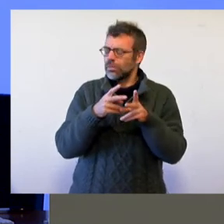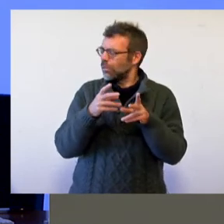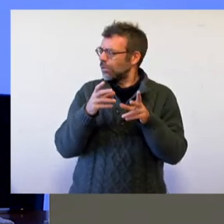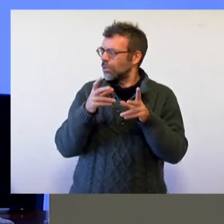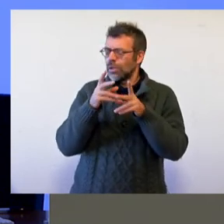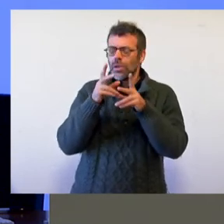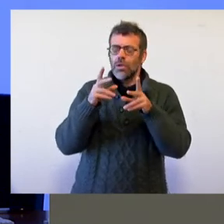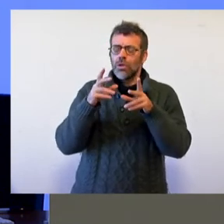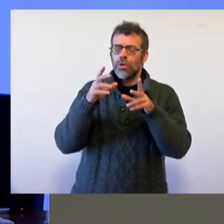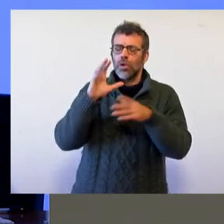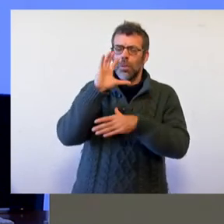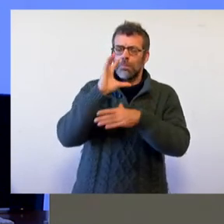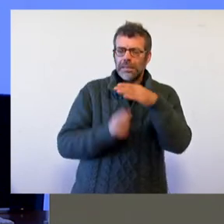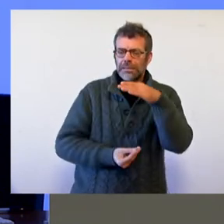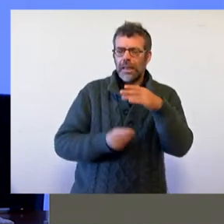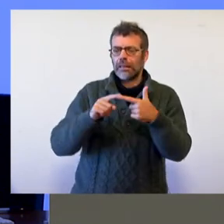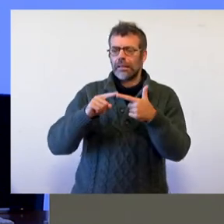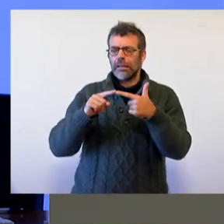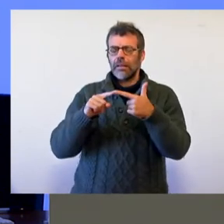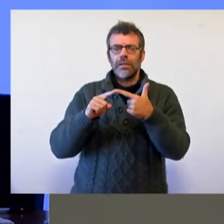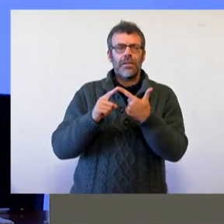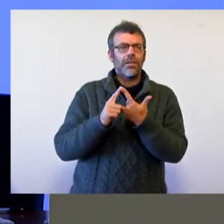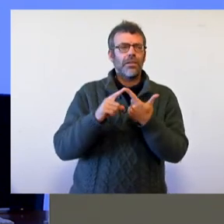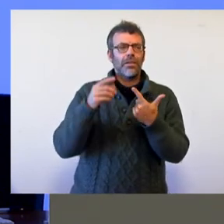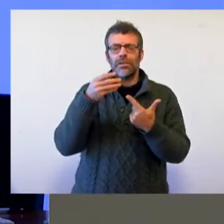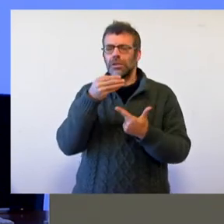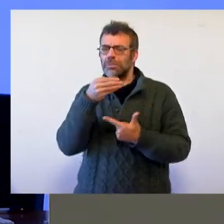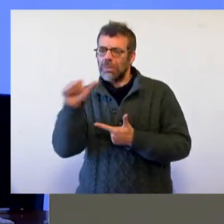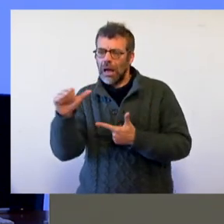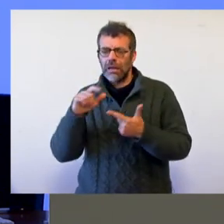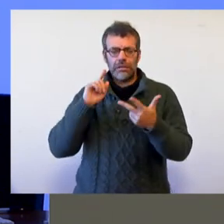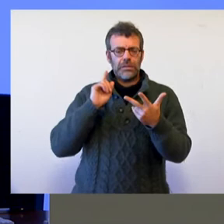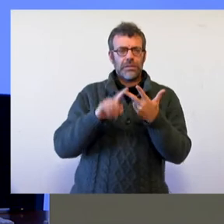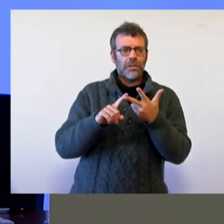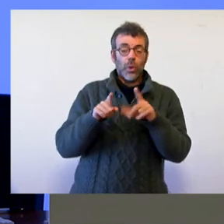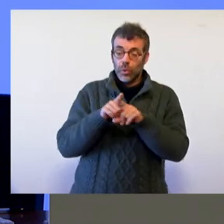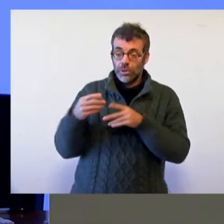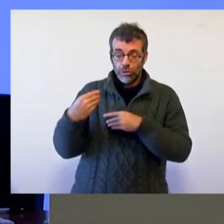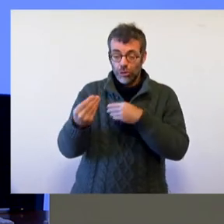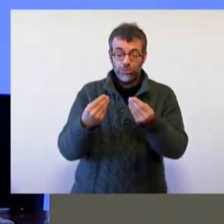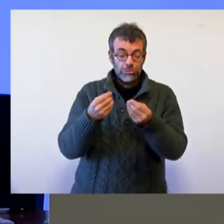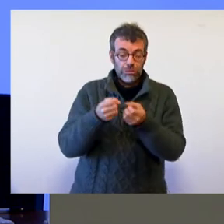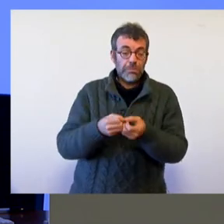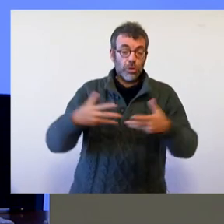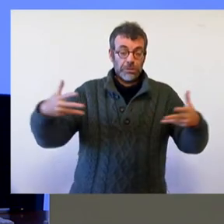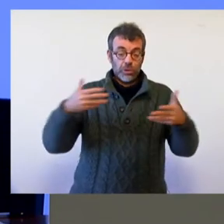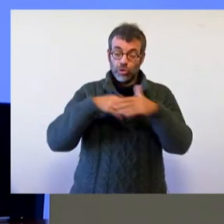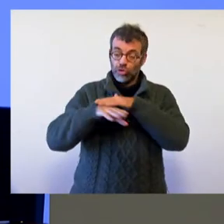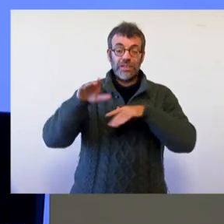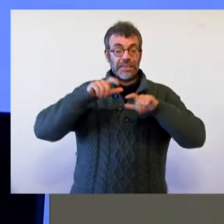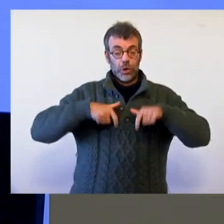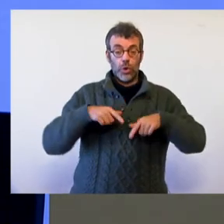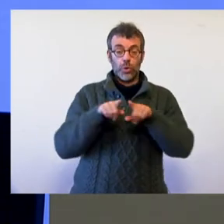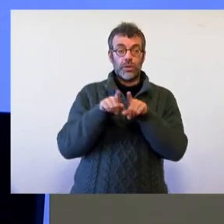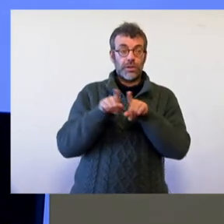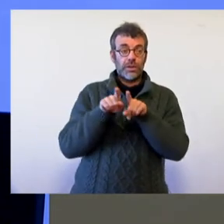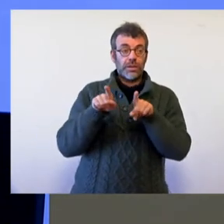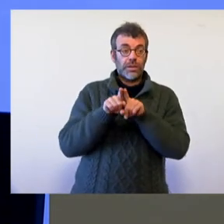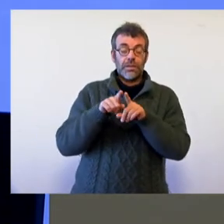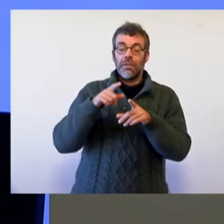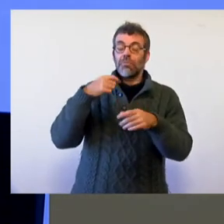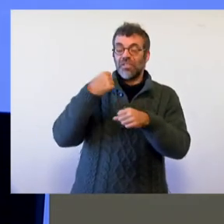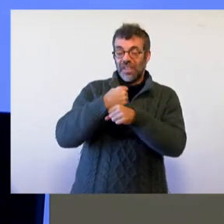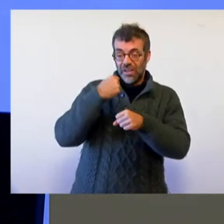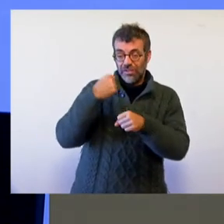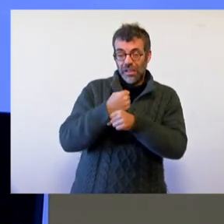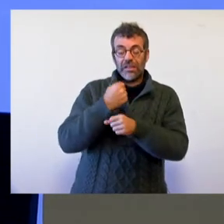fait l'acquisition au dernier conseil municipal qui va participer aussi de l'émancipation. Dans les écoles, le travail des étapes, c'est les éducateurs sportifs